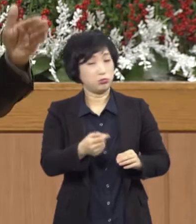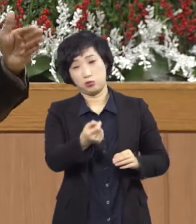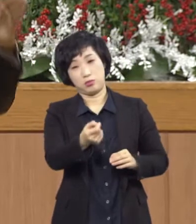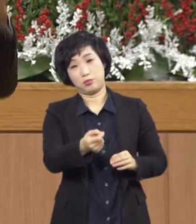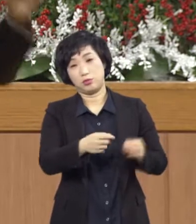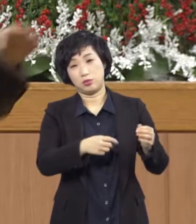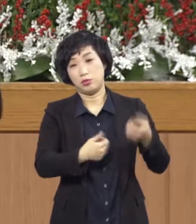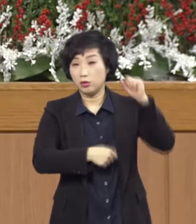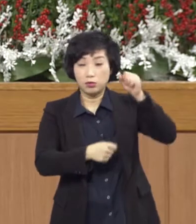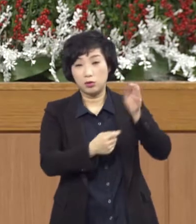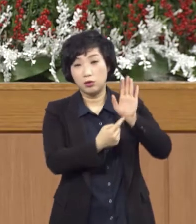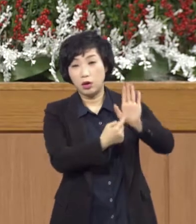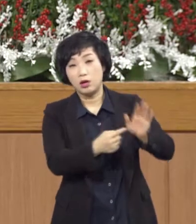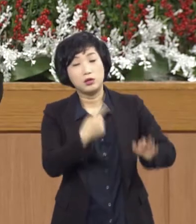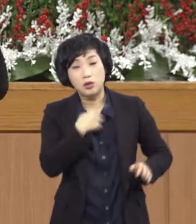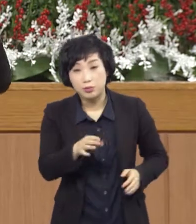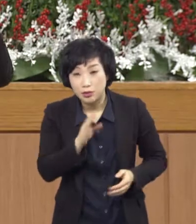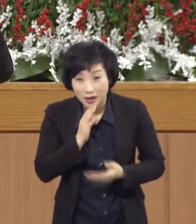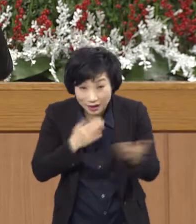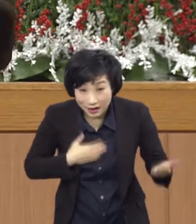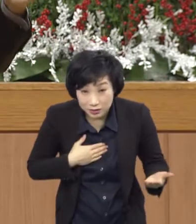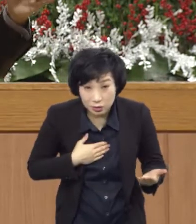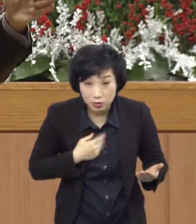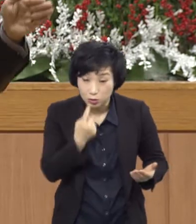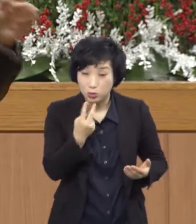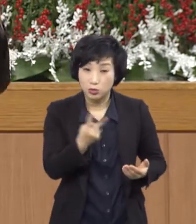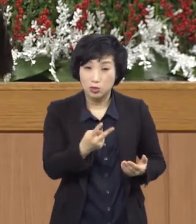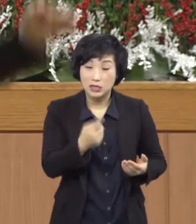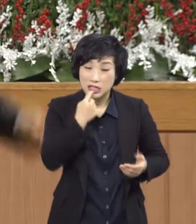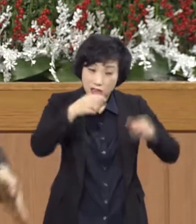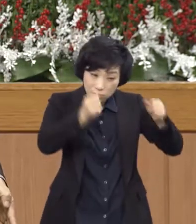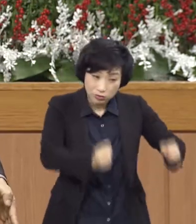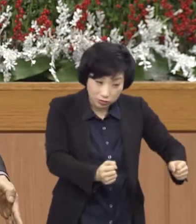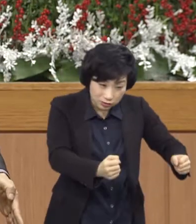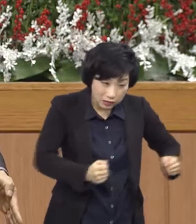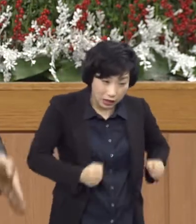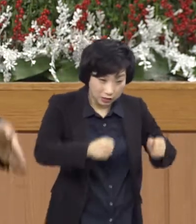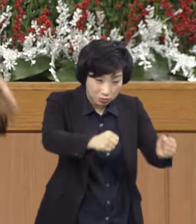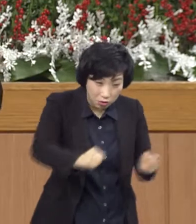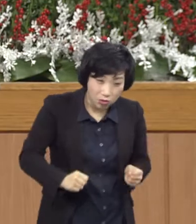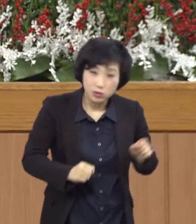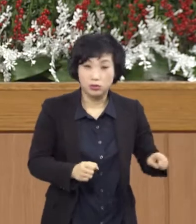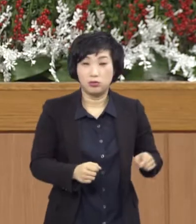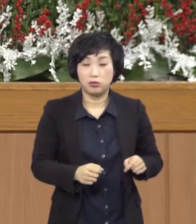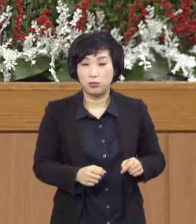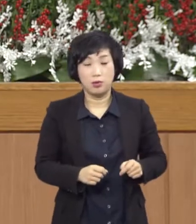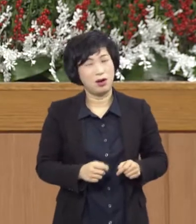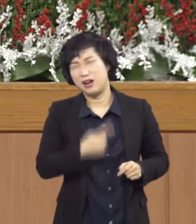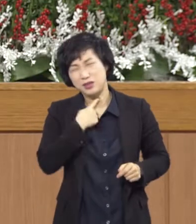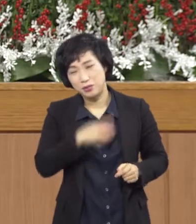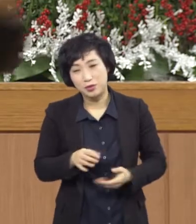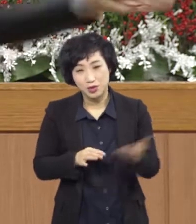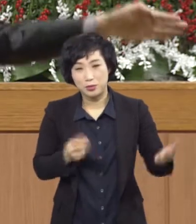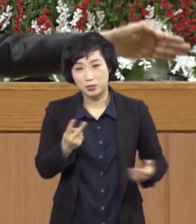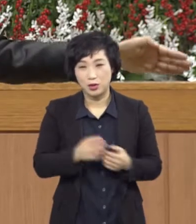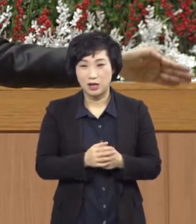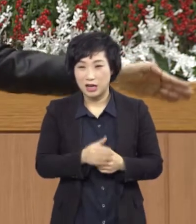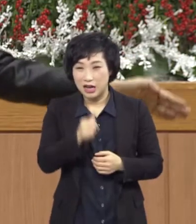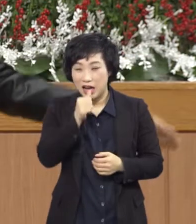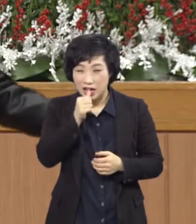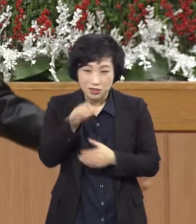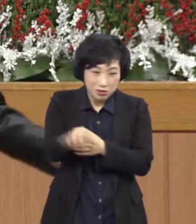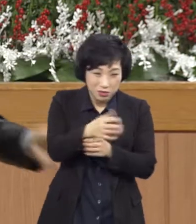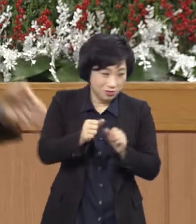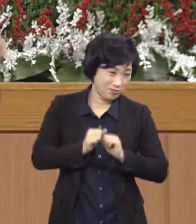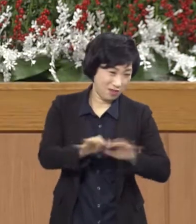눈 사이로 발 못 디뎌요. 예. 썰매를 타고 발 못 디뎌요. 예. 종소리 울려라 발 못